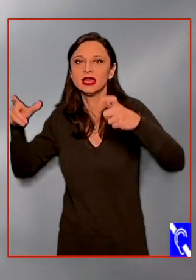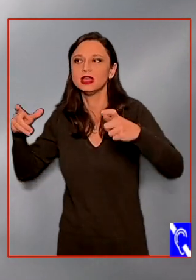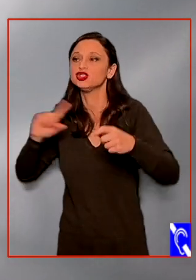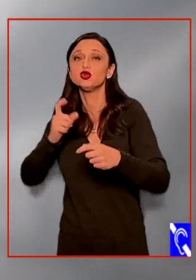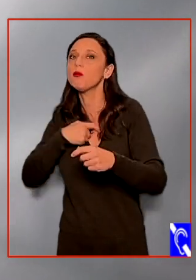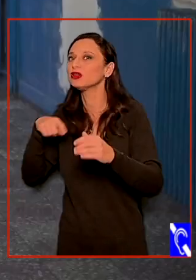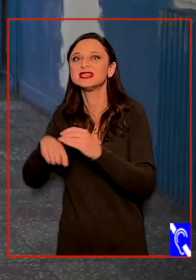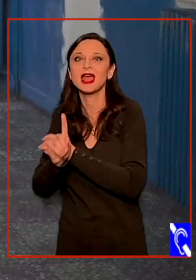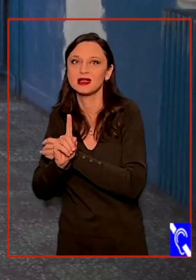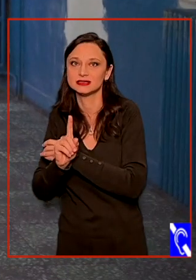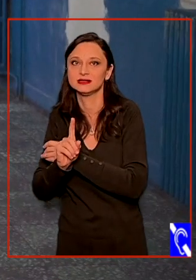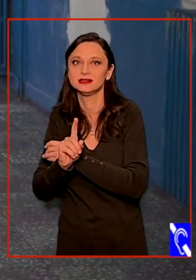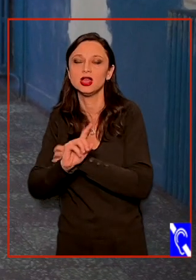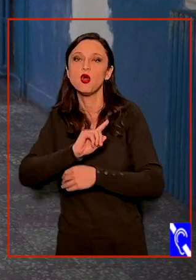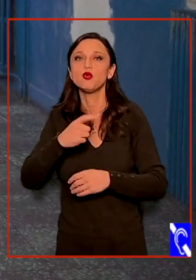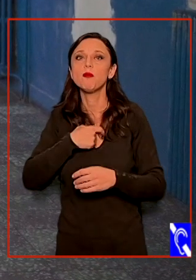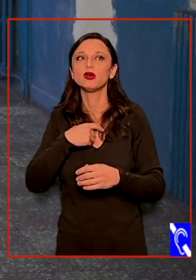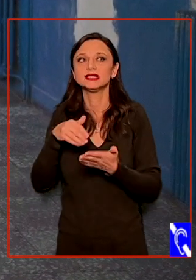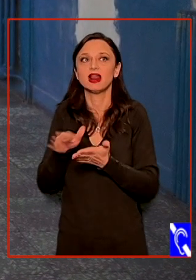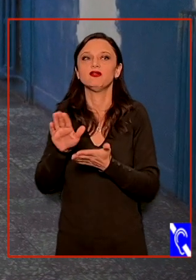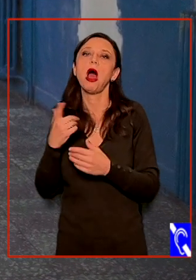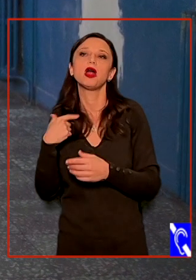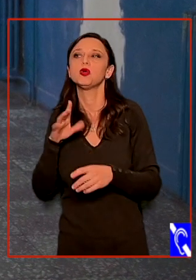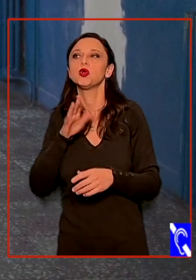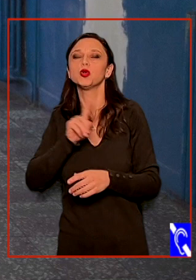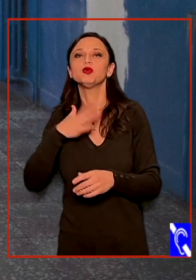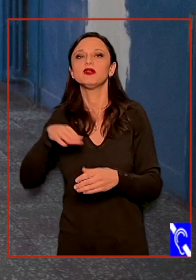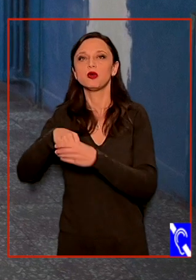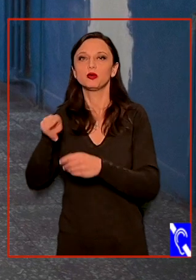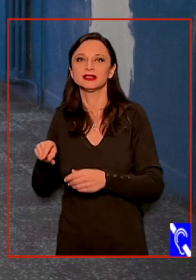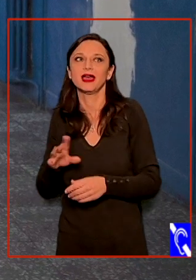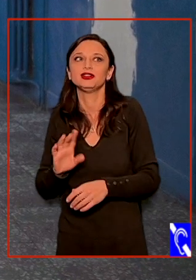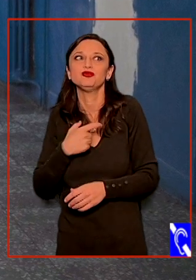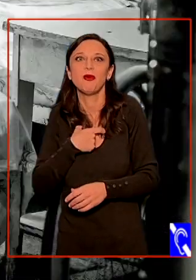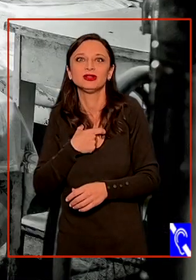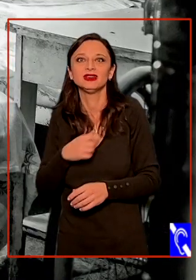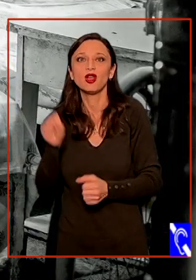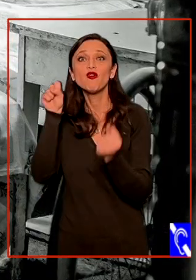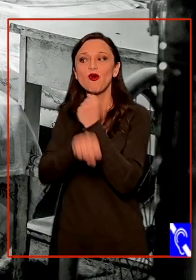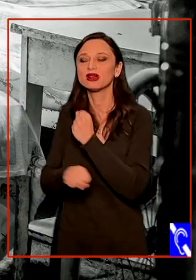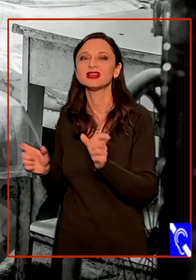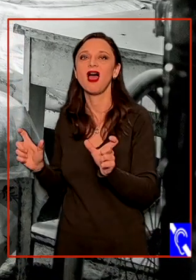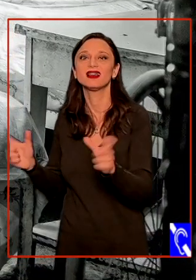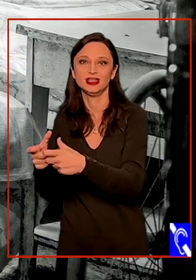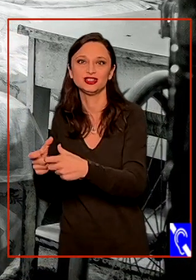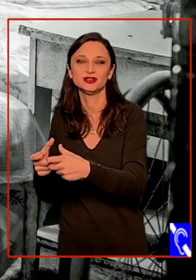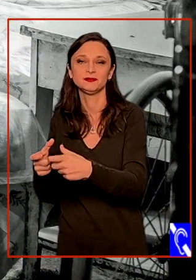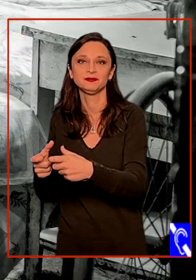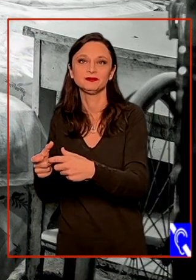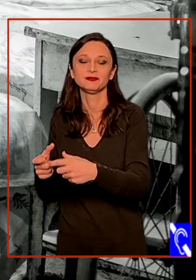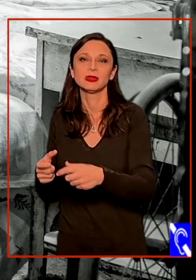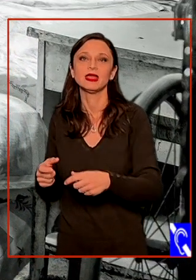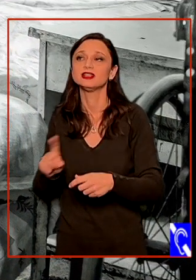nu poți să-l refuze și în care nu li se cere consimțământul cu privire la serviciile pe care le primesc, este un loc privativ